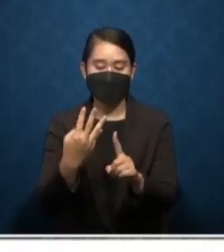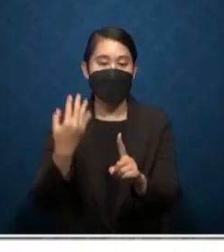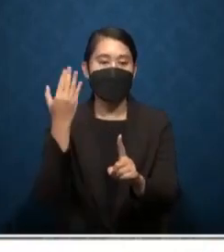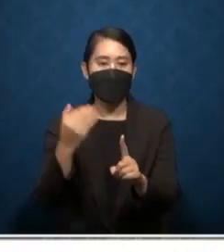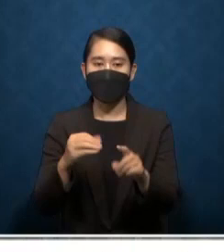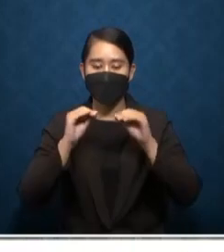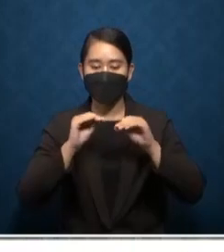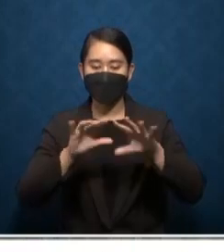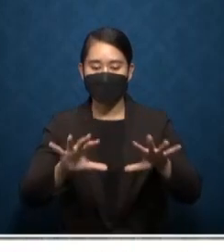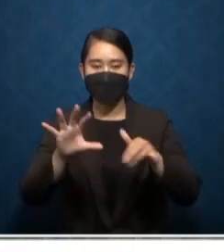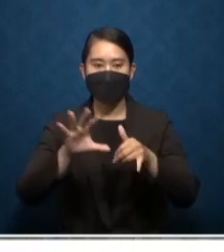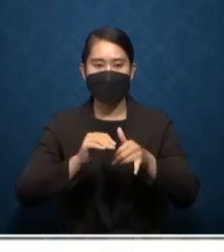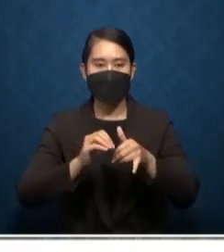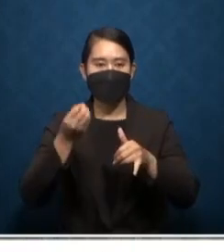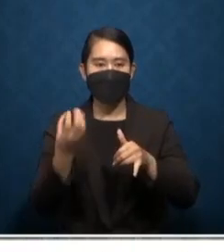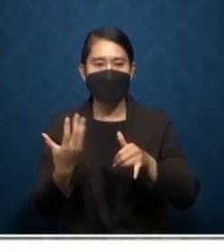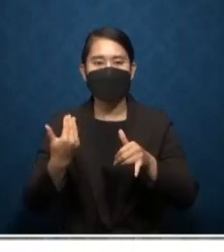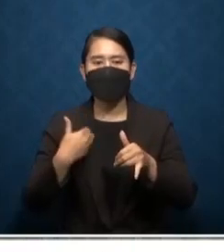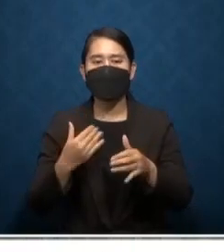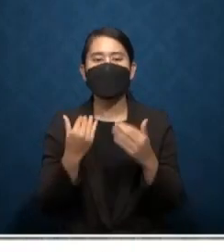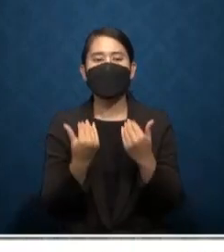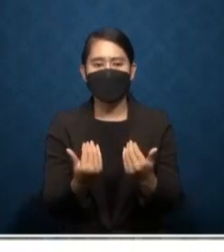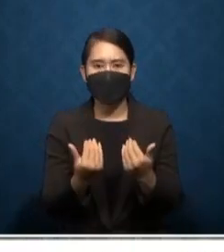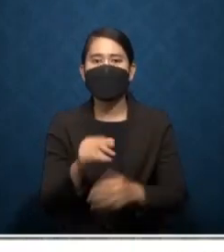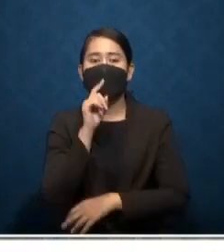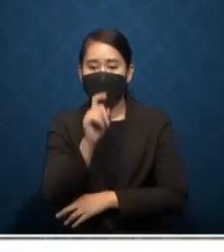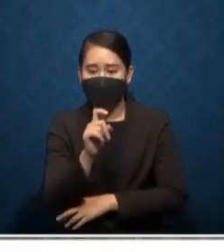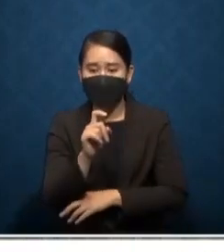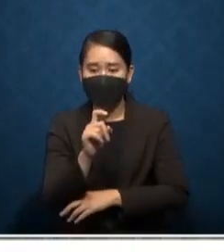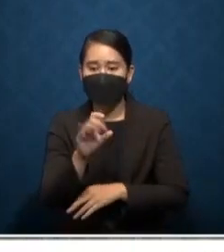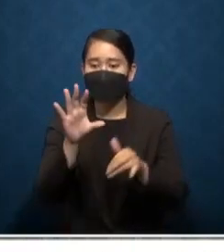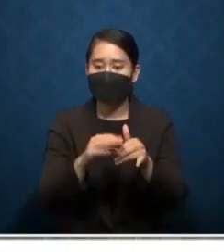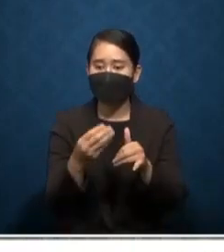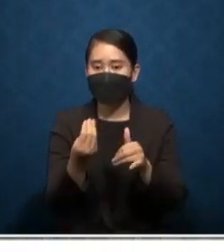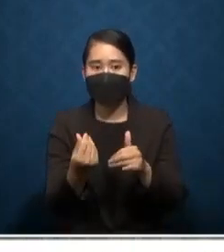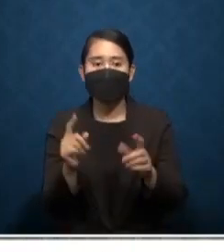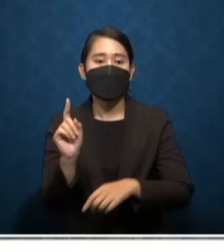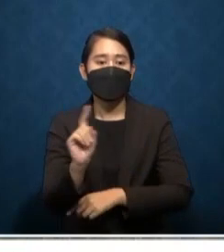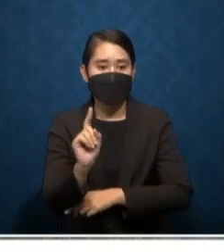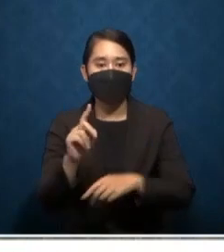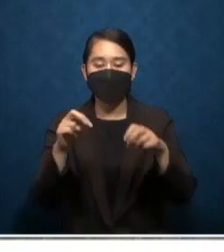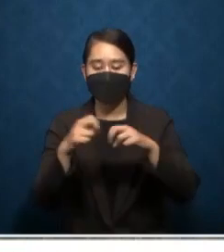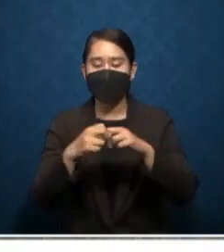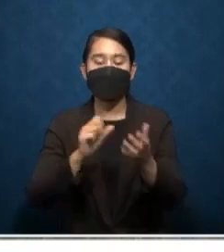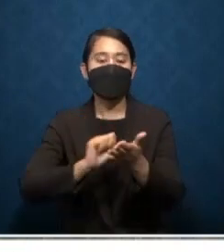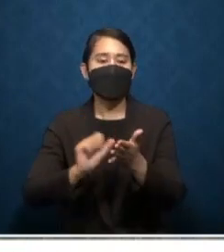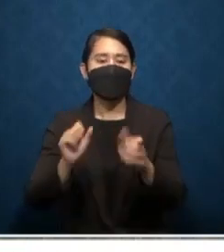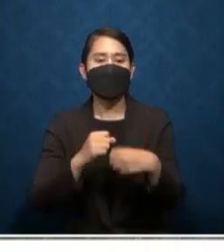มากตอนนี้สถานการณเป็นอย่างไรท่านแก้ปัญหาอย่ไร